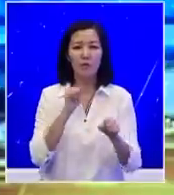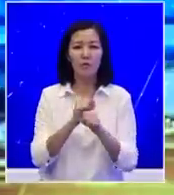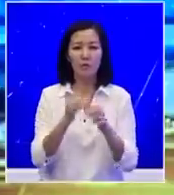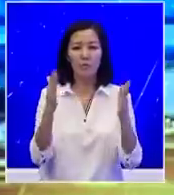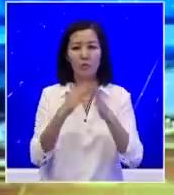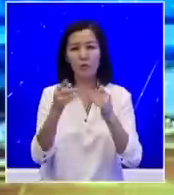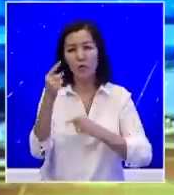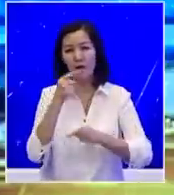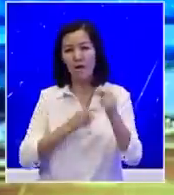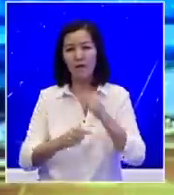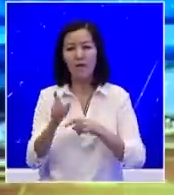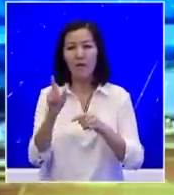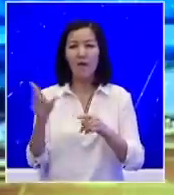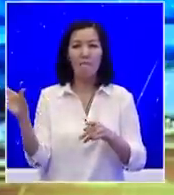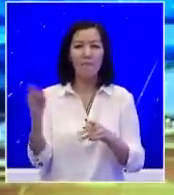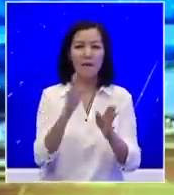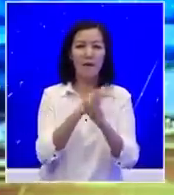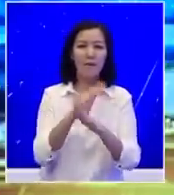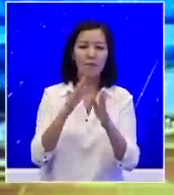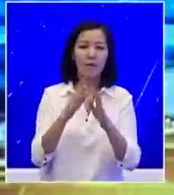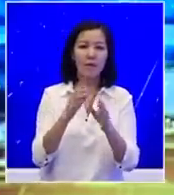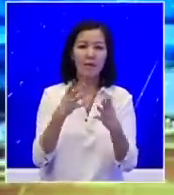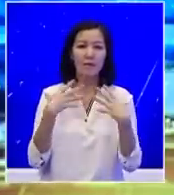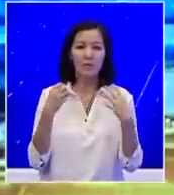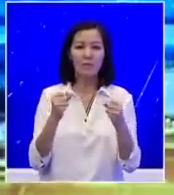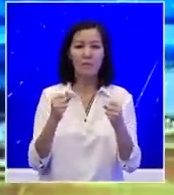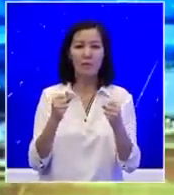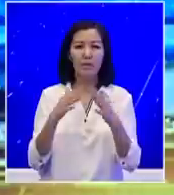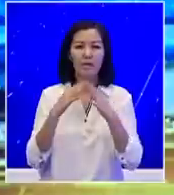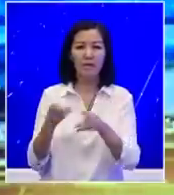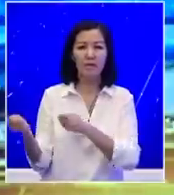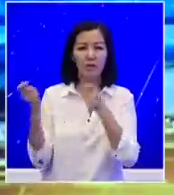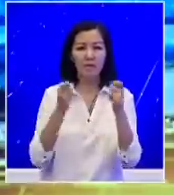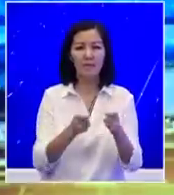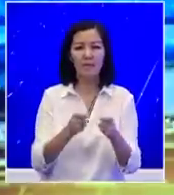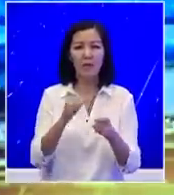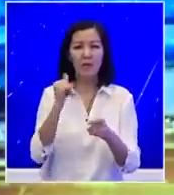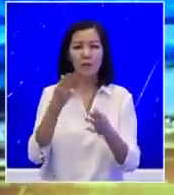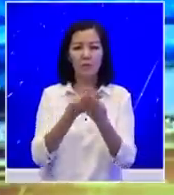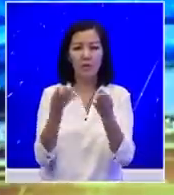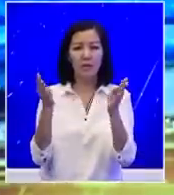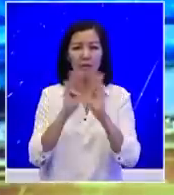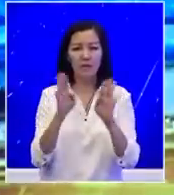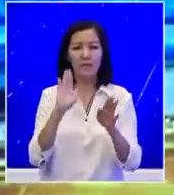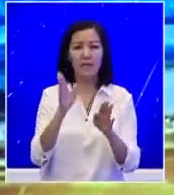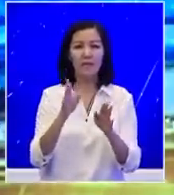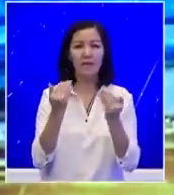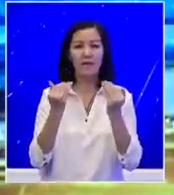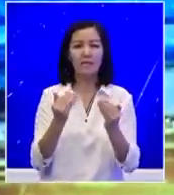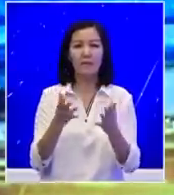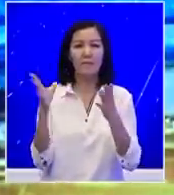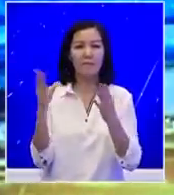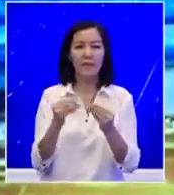тоқтап үйлеріне қайтқан. Жолаушылардың барлығы Қапшағайдағы шипажайлардың біріне жеткізілді. Онда жетісулықтар карантинге алынады. Қазіргі